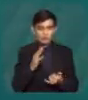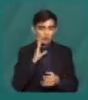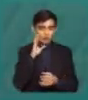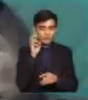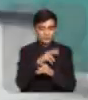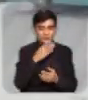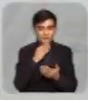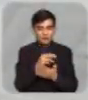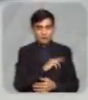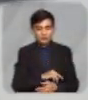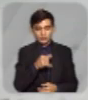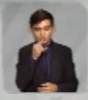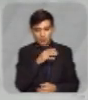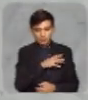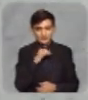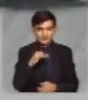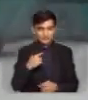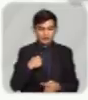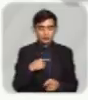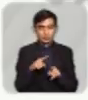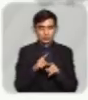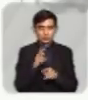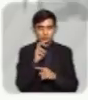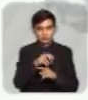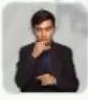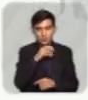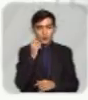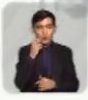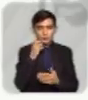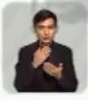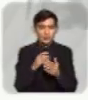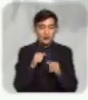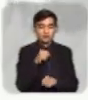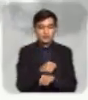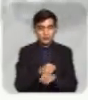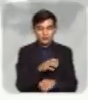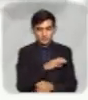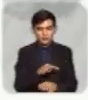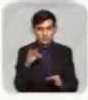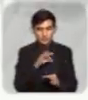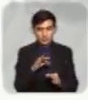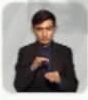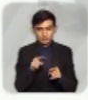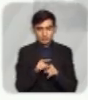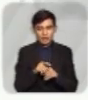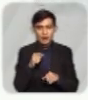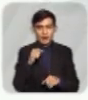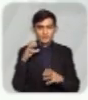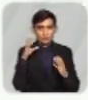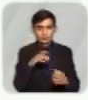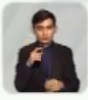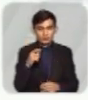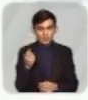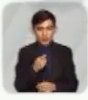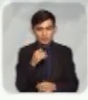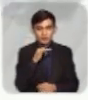смогли добраться на работу, в том числе и я. С обеда остановки практически опустели. Автобусов очень мало, а те,